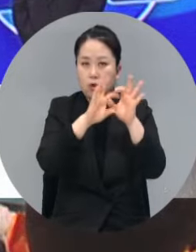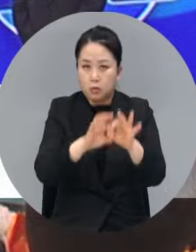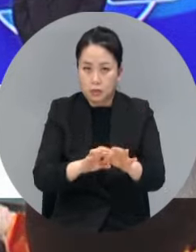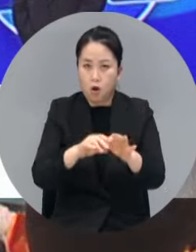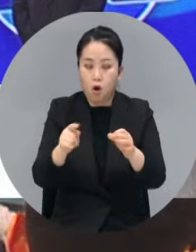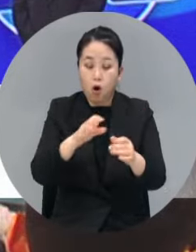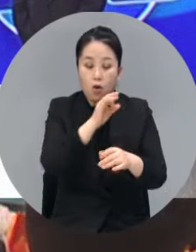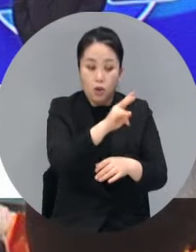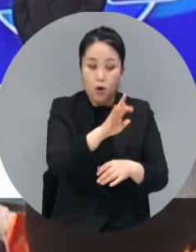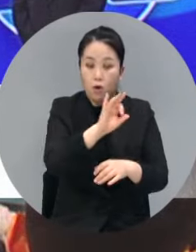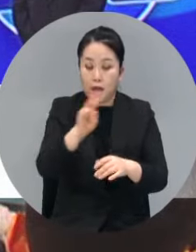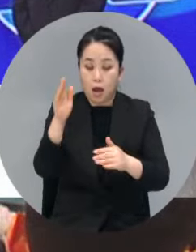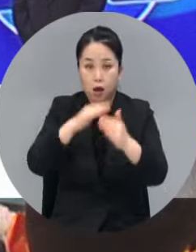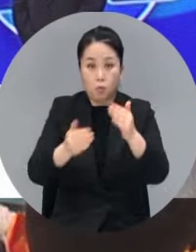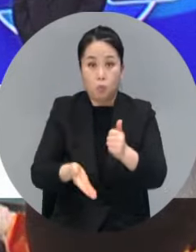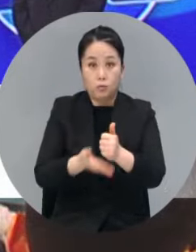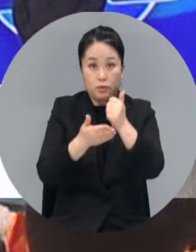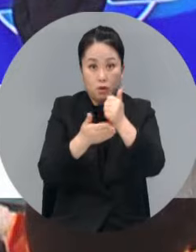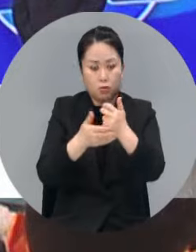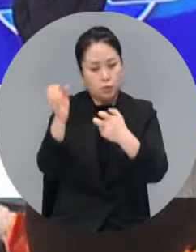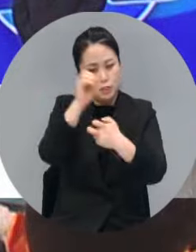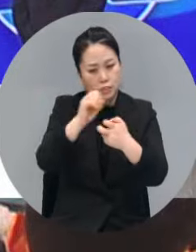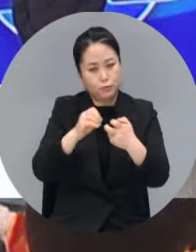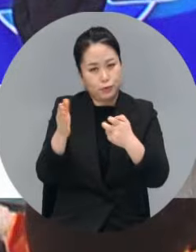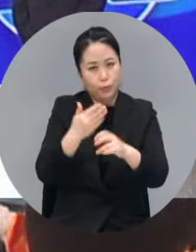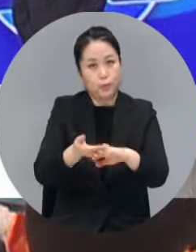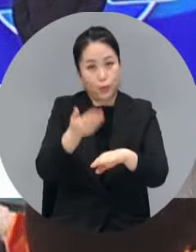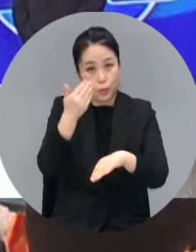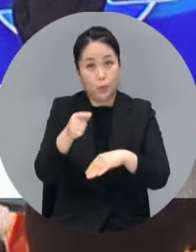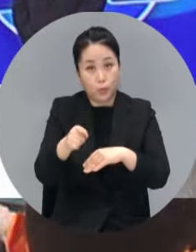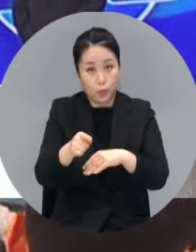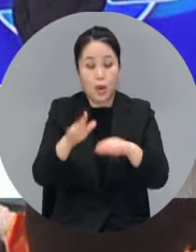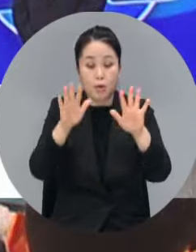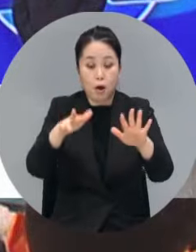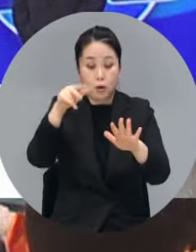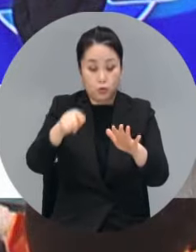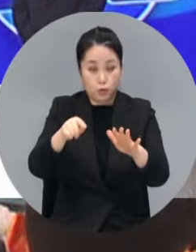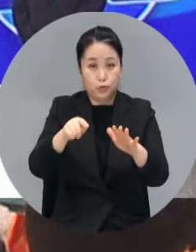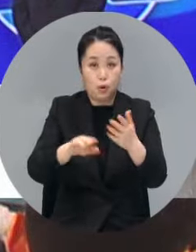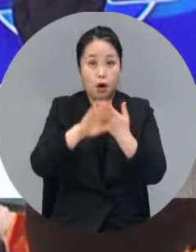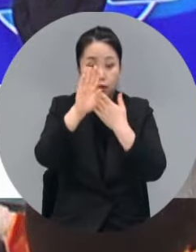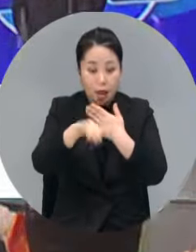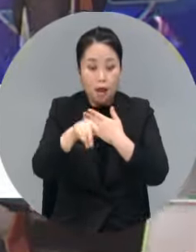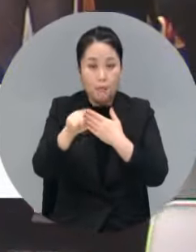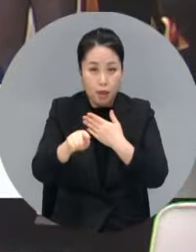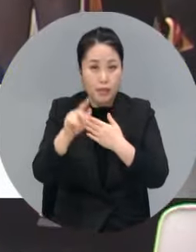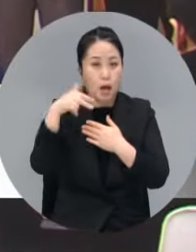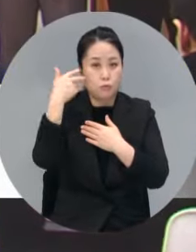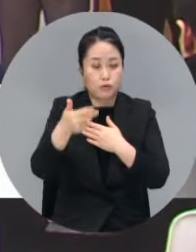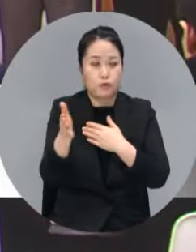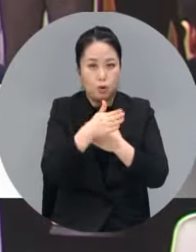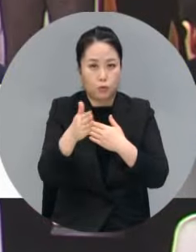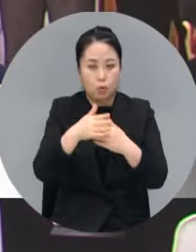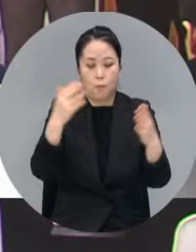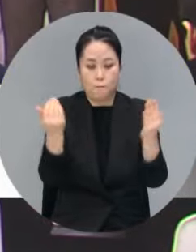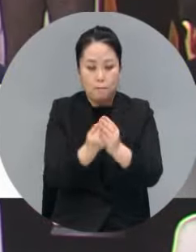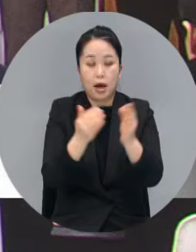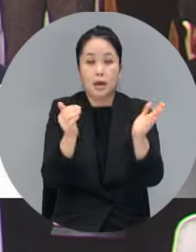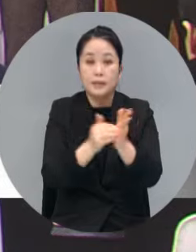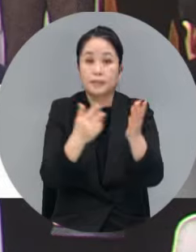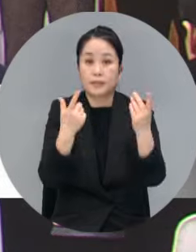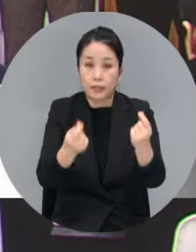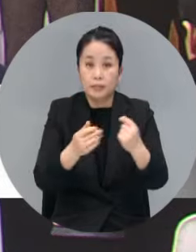넘었습니다. 이번 주가 지나면 대진표가 거의 완성될 걸로 보이는데요. 국민의힘은 서동구에서 3인 경선